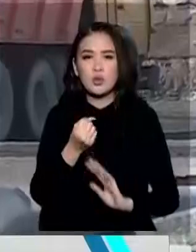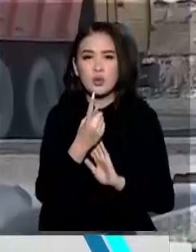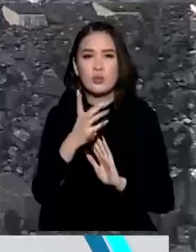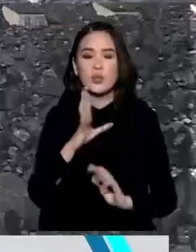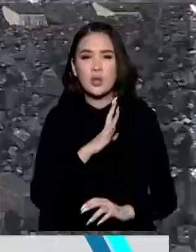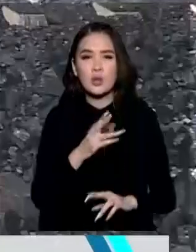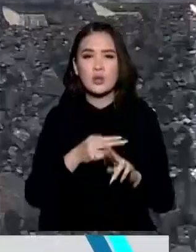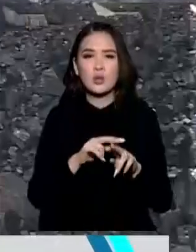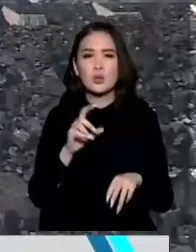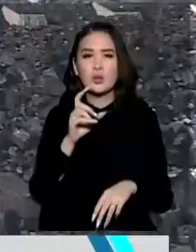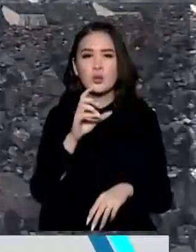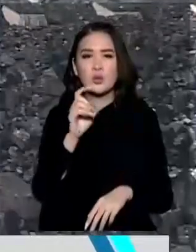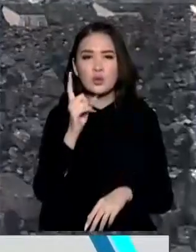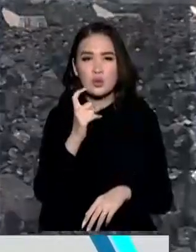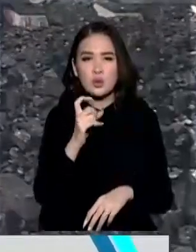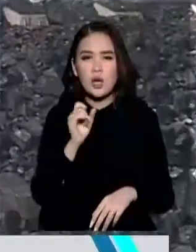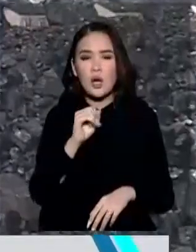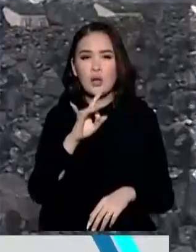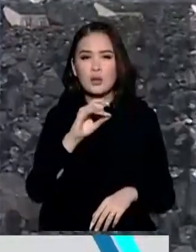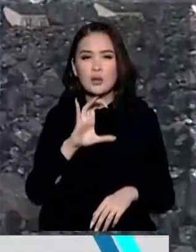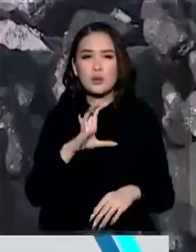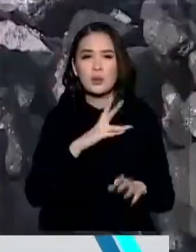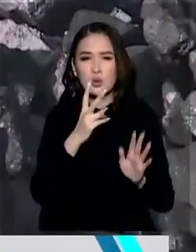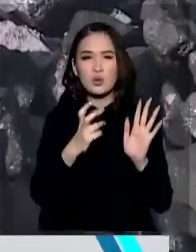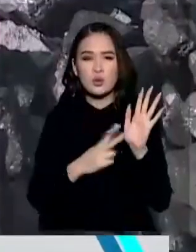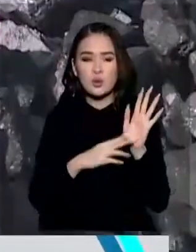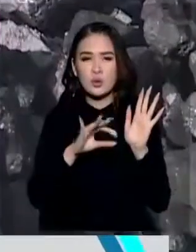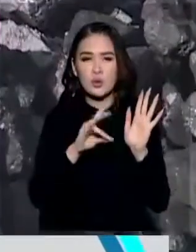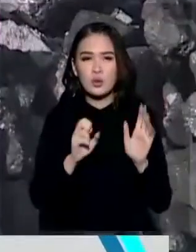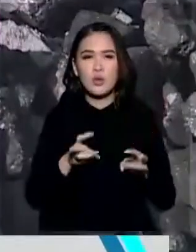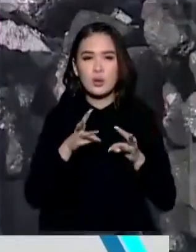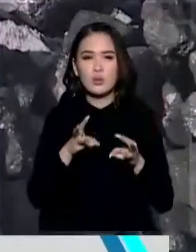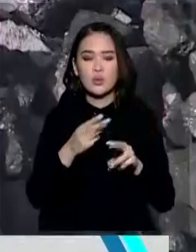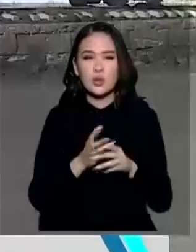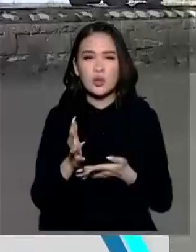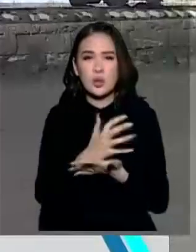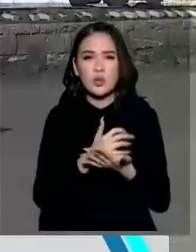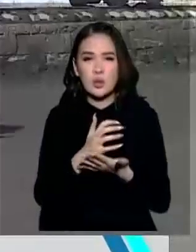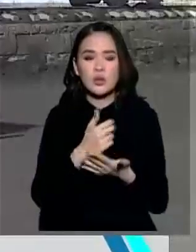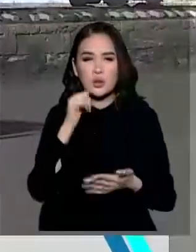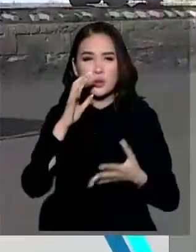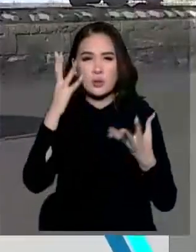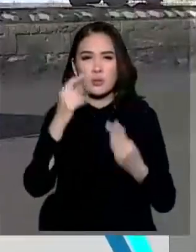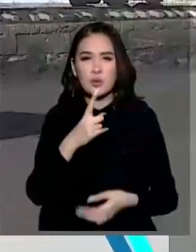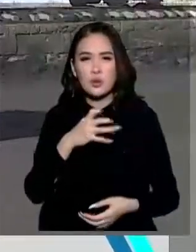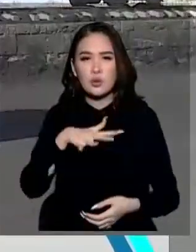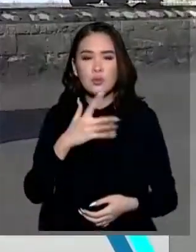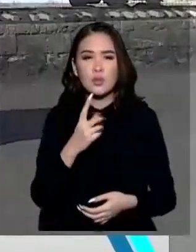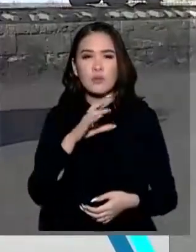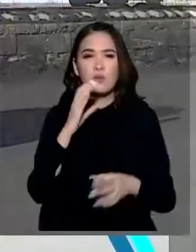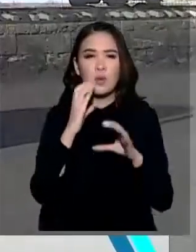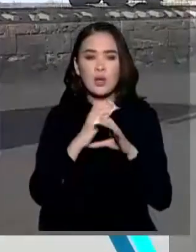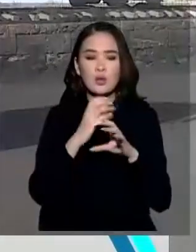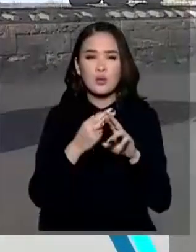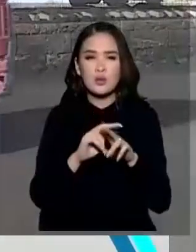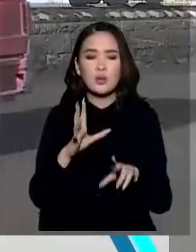1311, Созақта 100, Арыста 207 тонна көмір жинақталған. Кешеден бері жалпы 151 вагон көмір